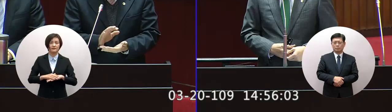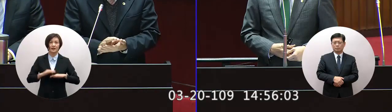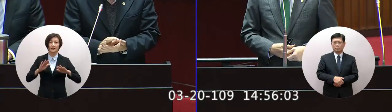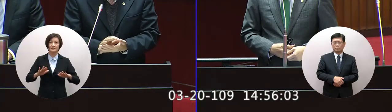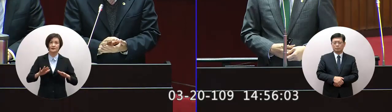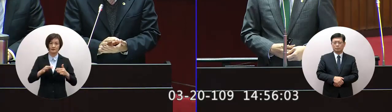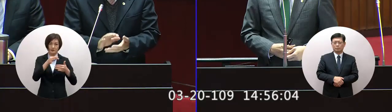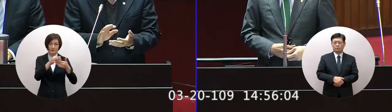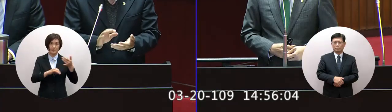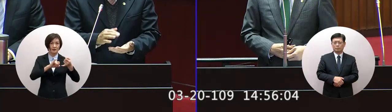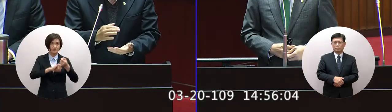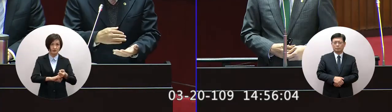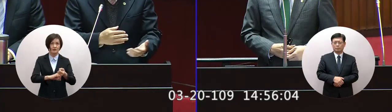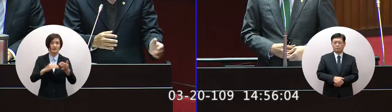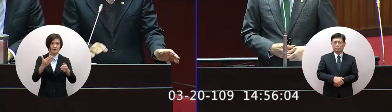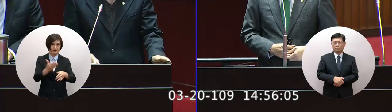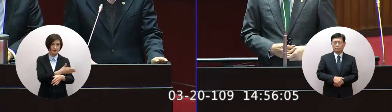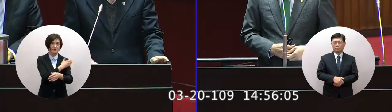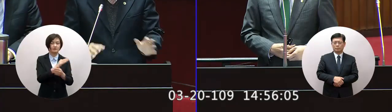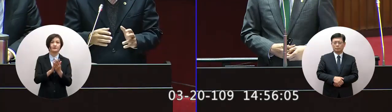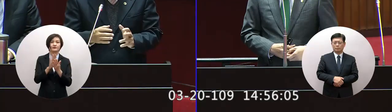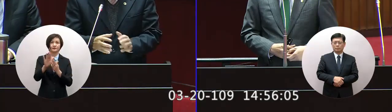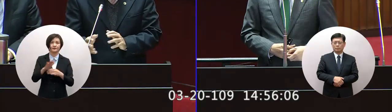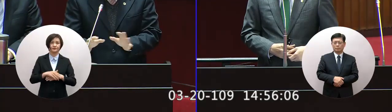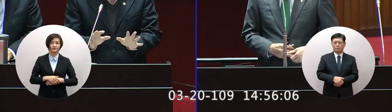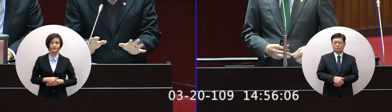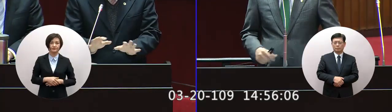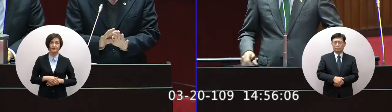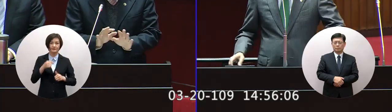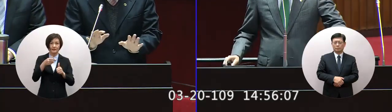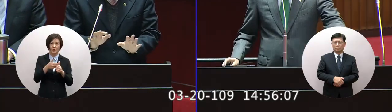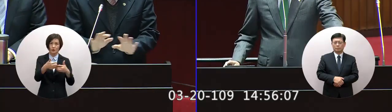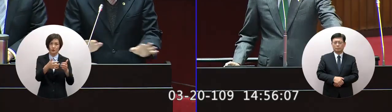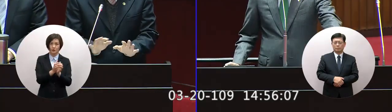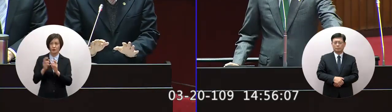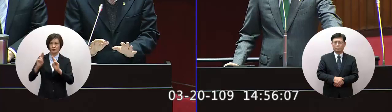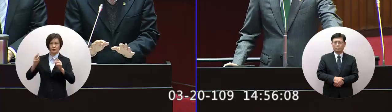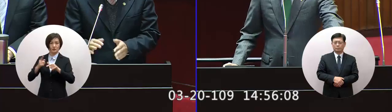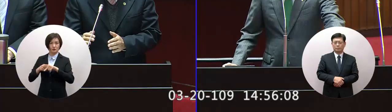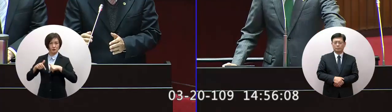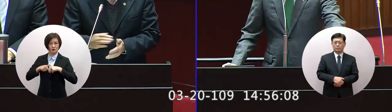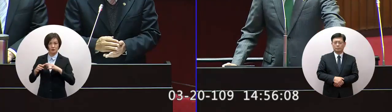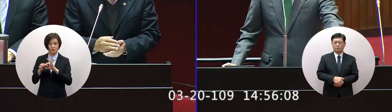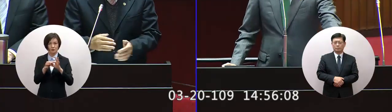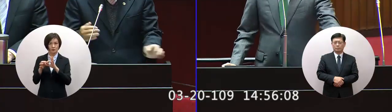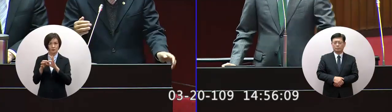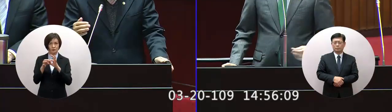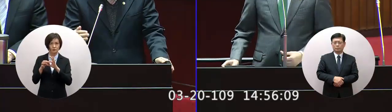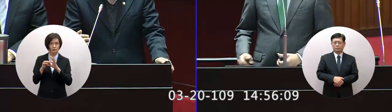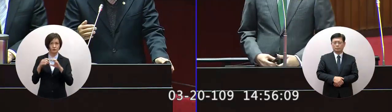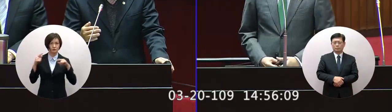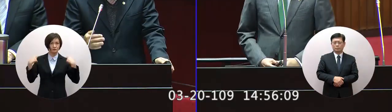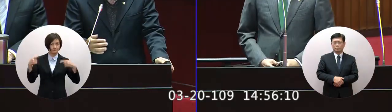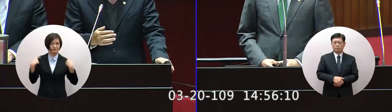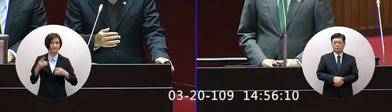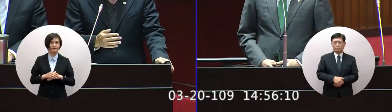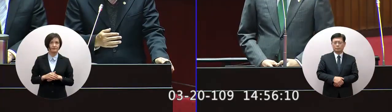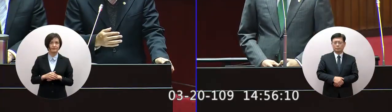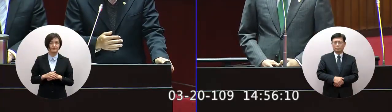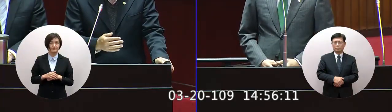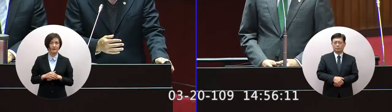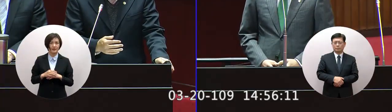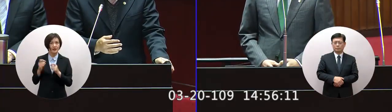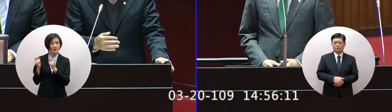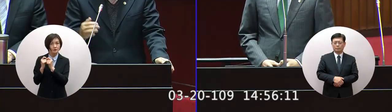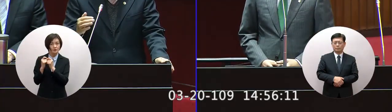实我们定完这个标准之后，而最近我教育部也跟指挥中心其实是密切的在联系，也观察最近所产生